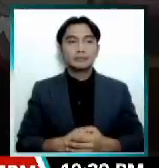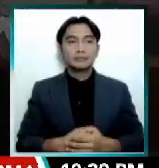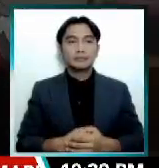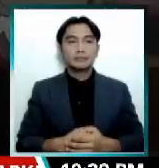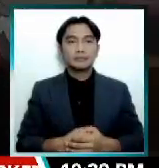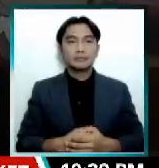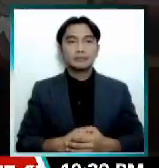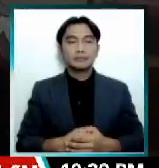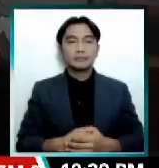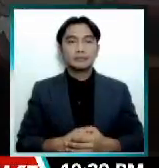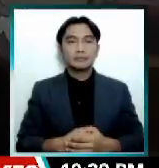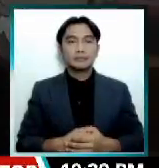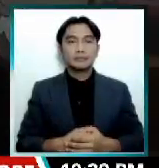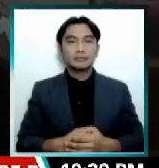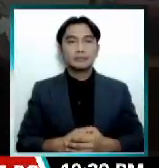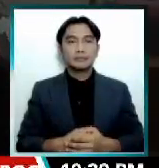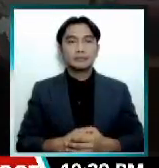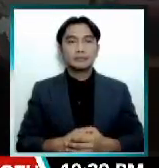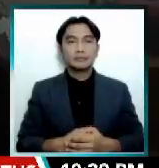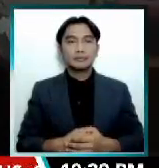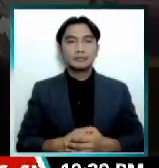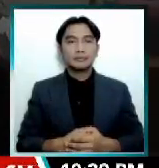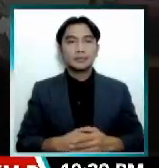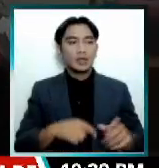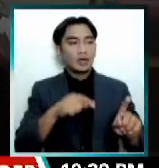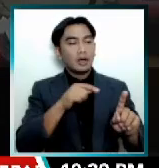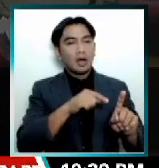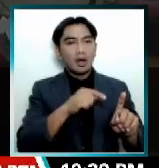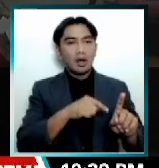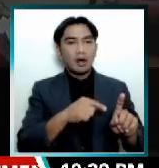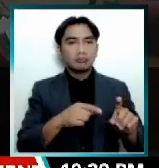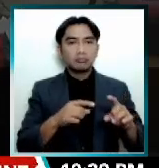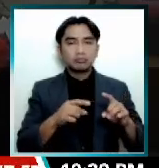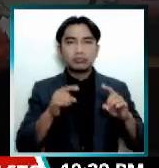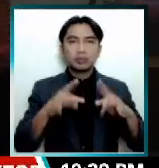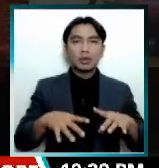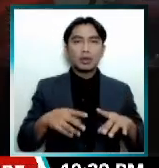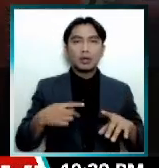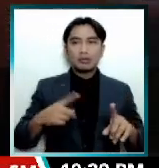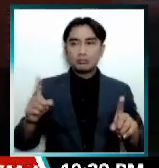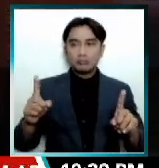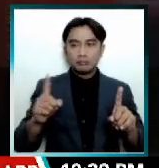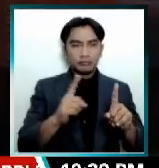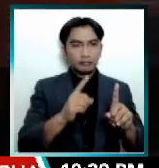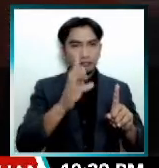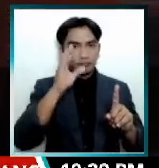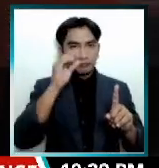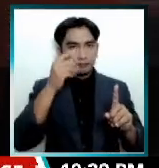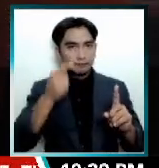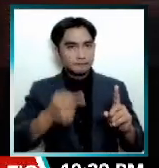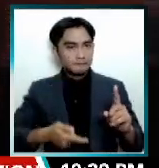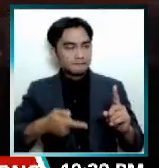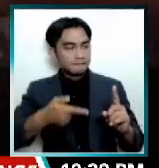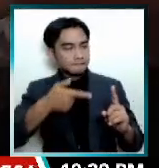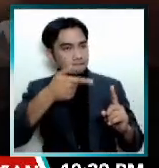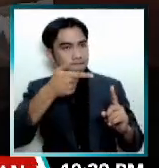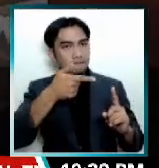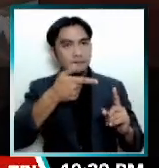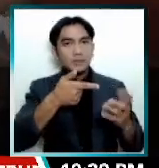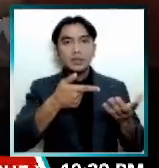Laking gulat ng isang empleyado ng sanglaan nang bigla siyang tutukan ng baril ng isang lalaki sa General Mariano Alvarez sa